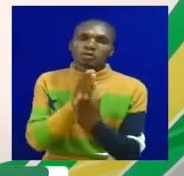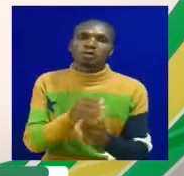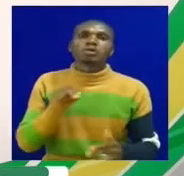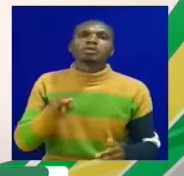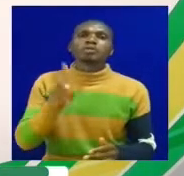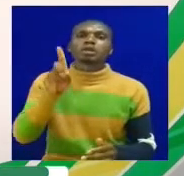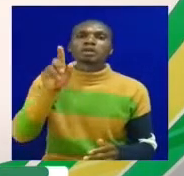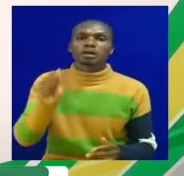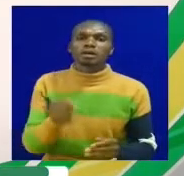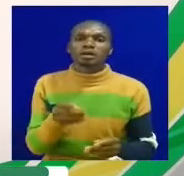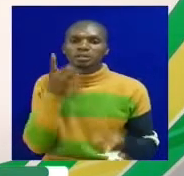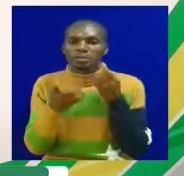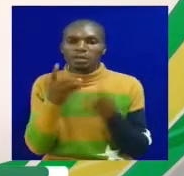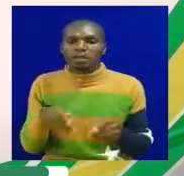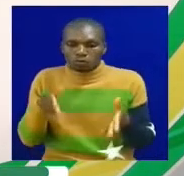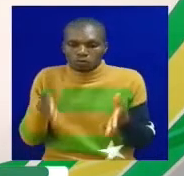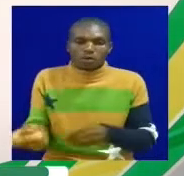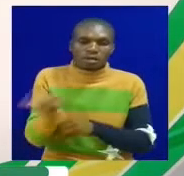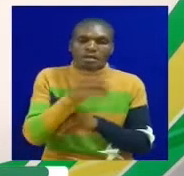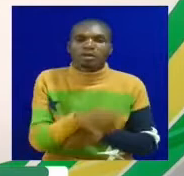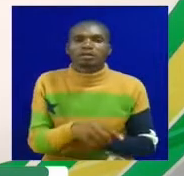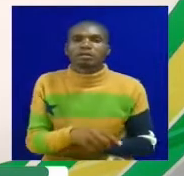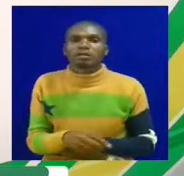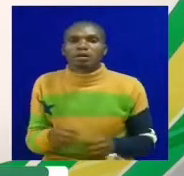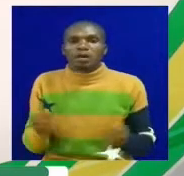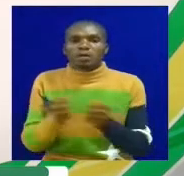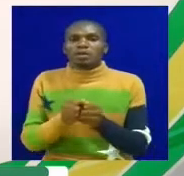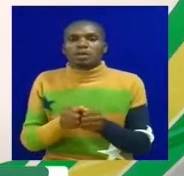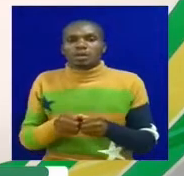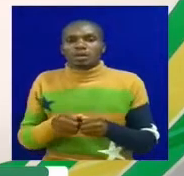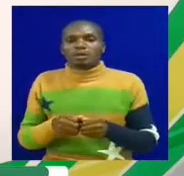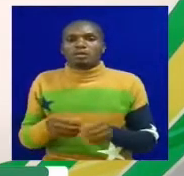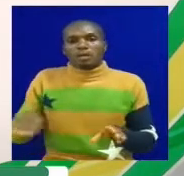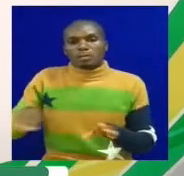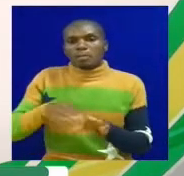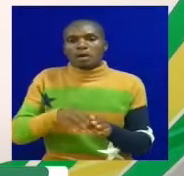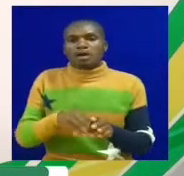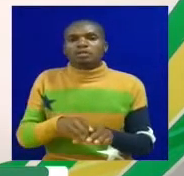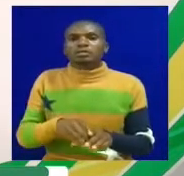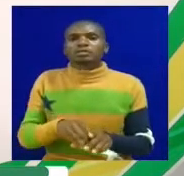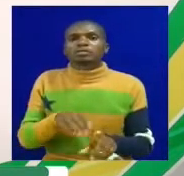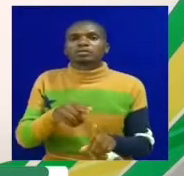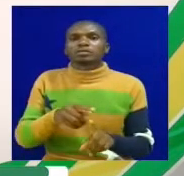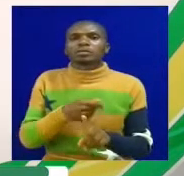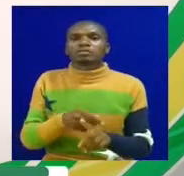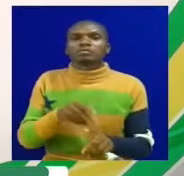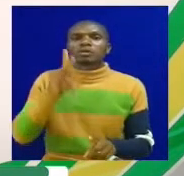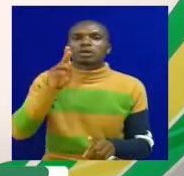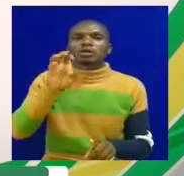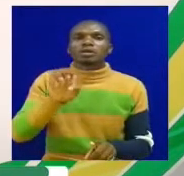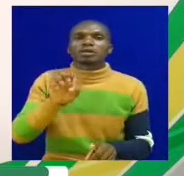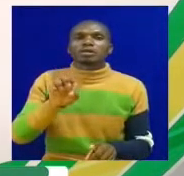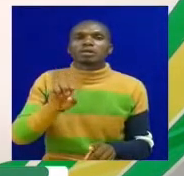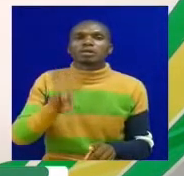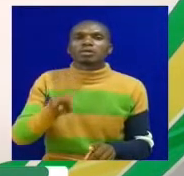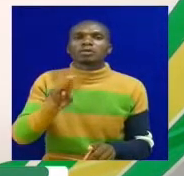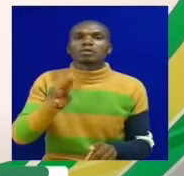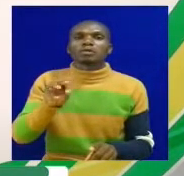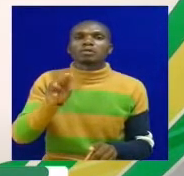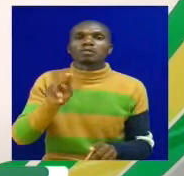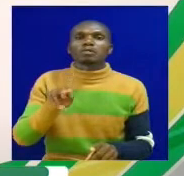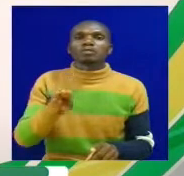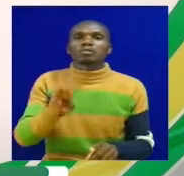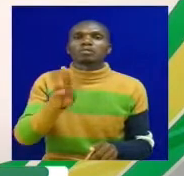ukwana litukoria rero na bamenyi kurwa sensemo ya kebirgo ongoto ni gateba iganga ya nene no koligie kero na kuba ikirania